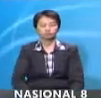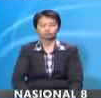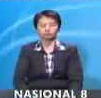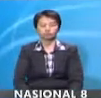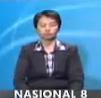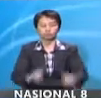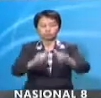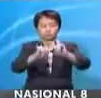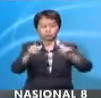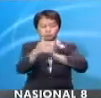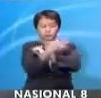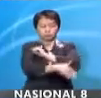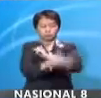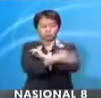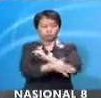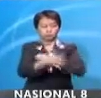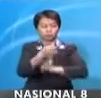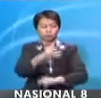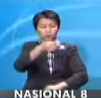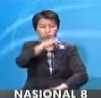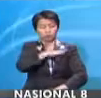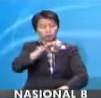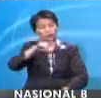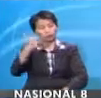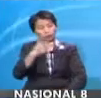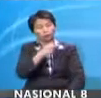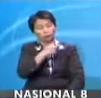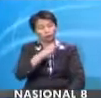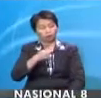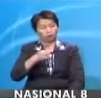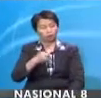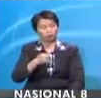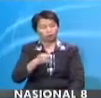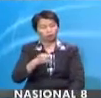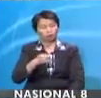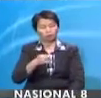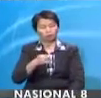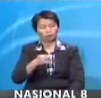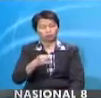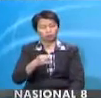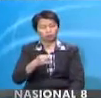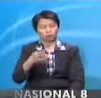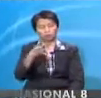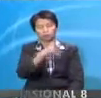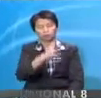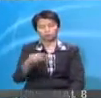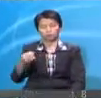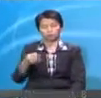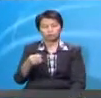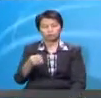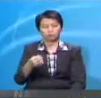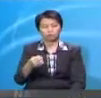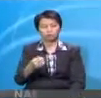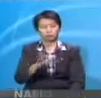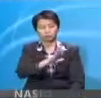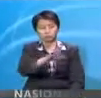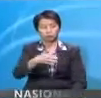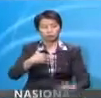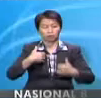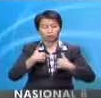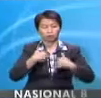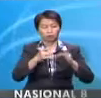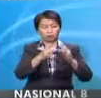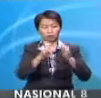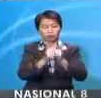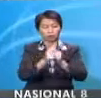Namun negara-negara juga punya keuntungan yang lain ke Indonesia karena pasar lebih besar dan juga tenaga kerja lebih besar, tentu juga